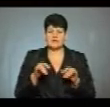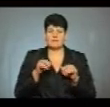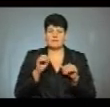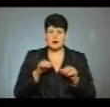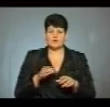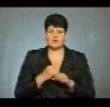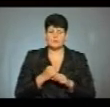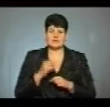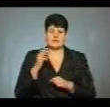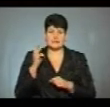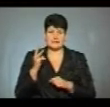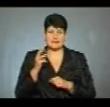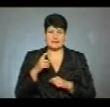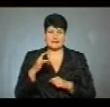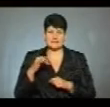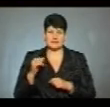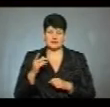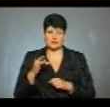Христина Грудецька.